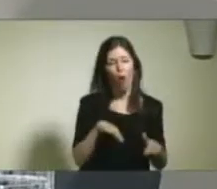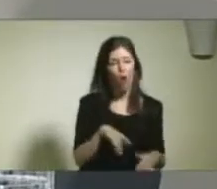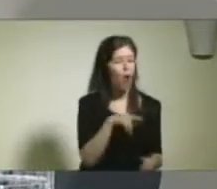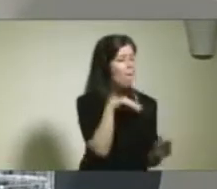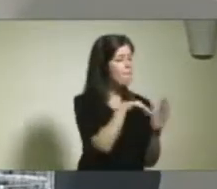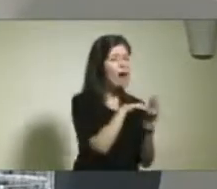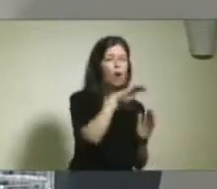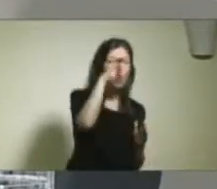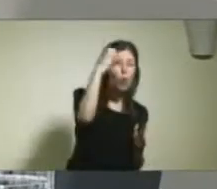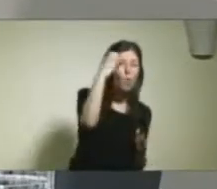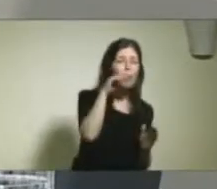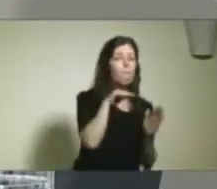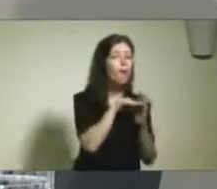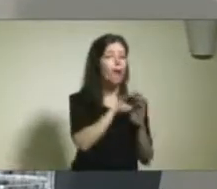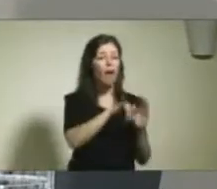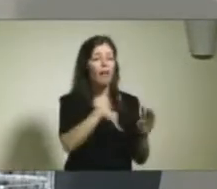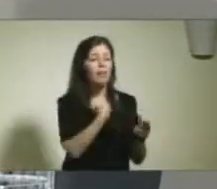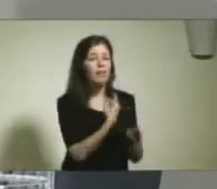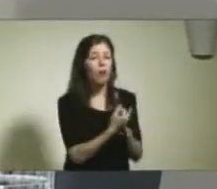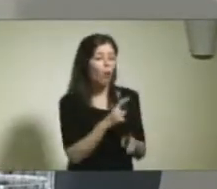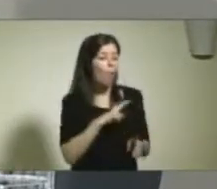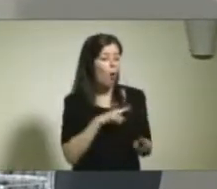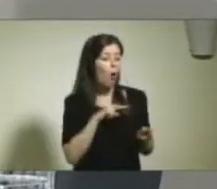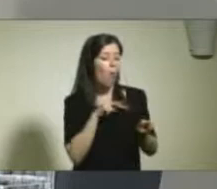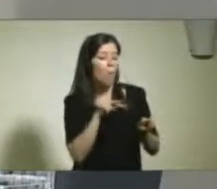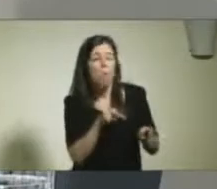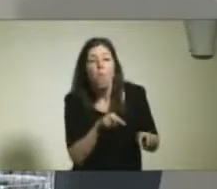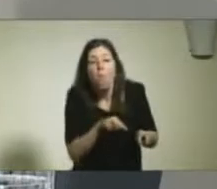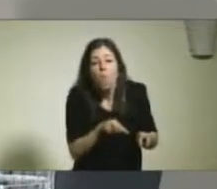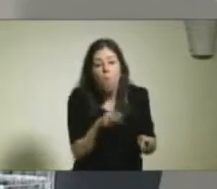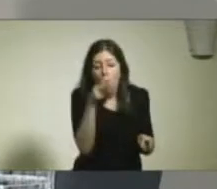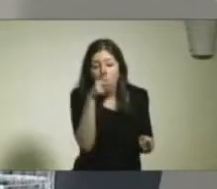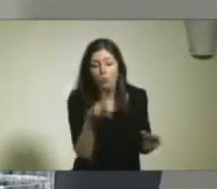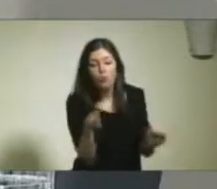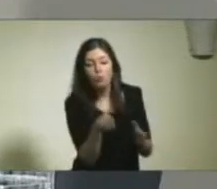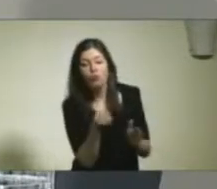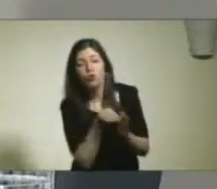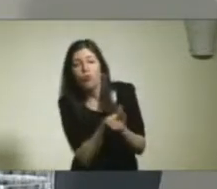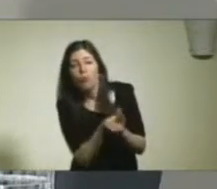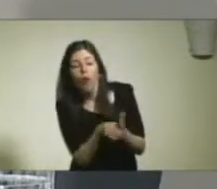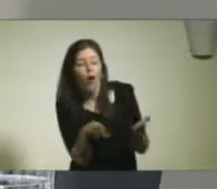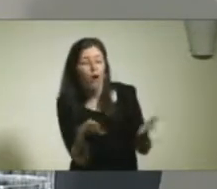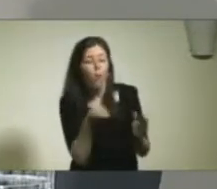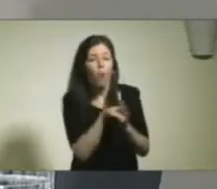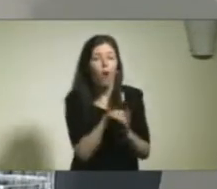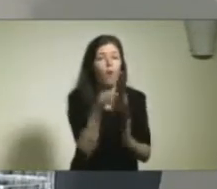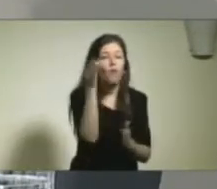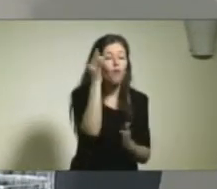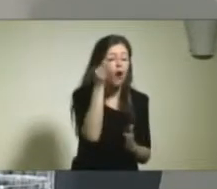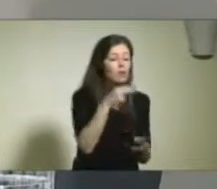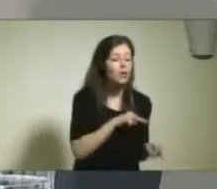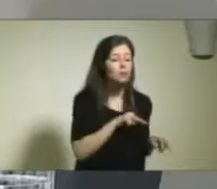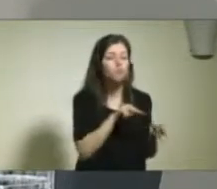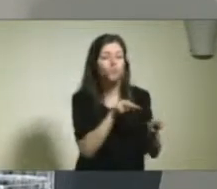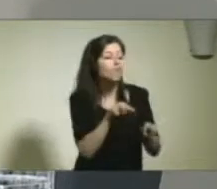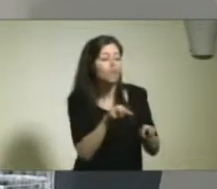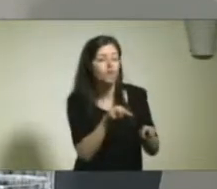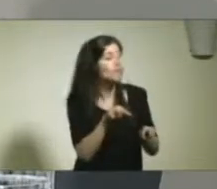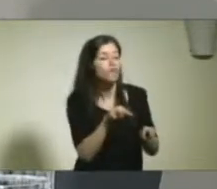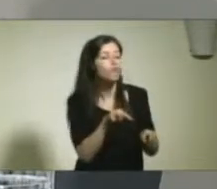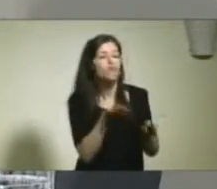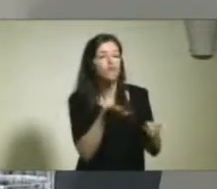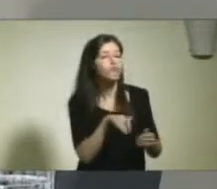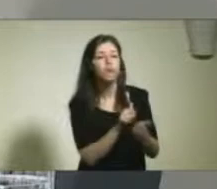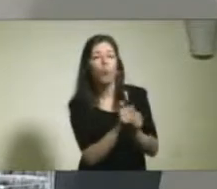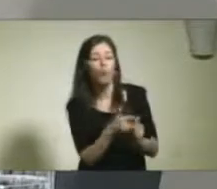européennes, internationales, donc on est vraiment une petite banque, puisqu'on est une petite banque française, donc on ne leur fait encore pas beaucoup de